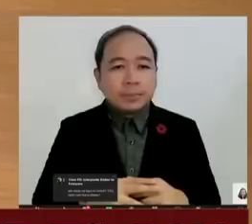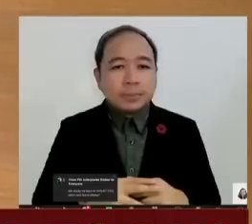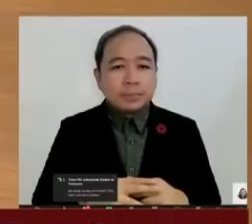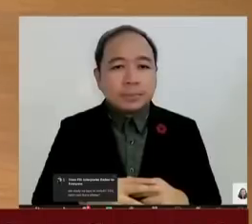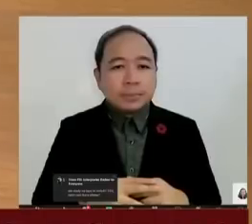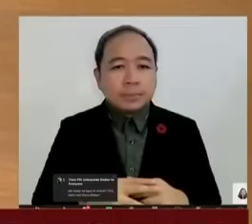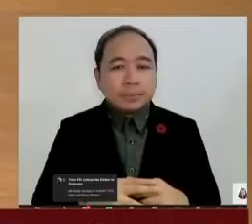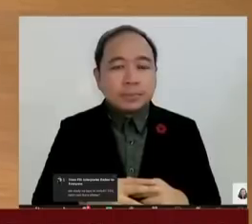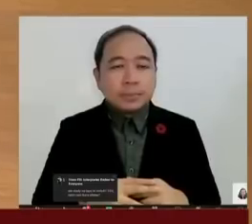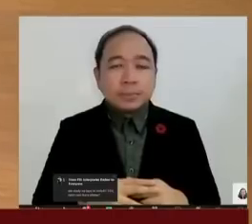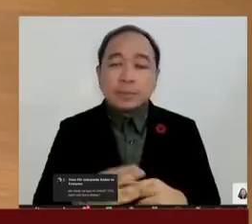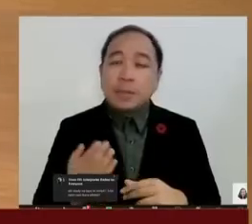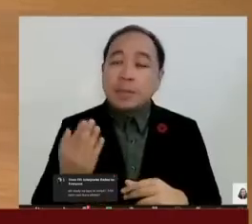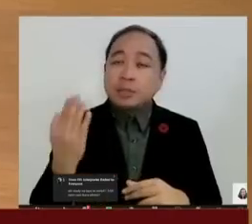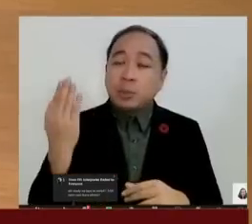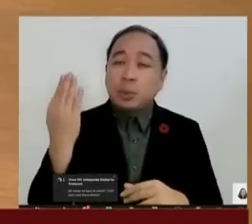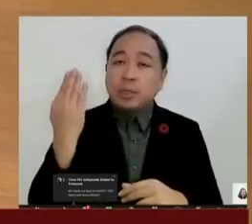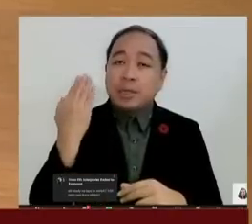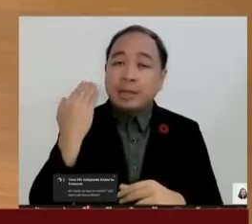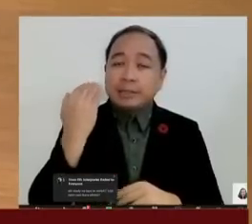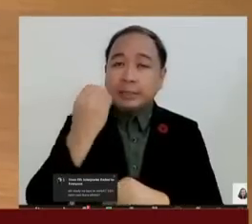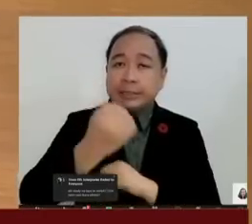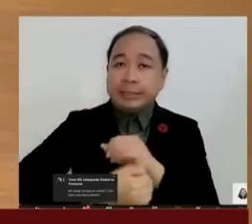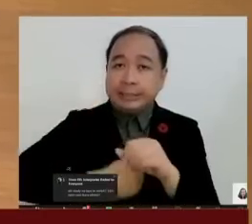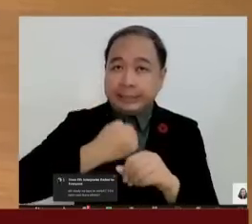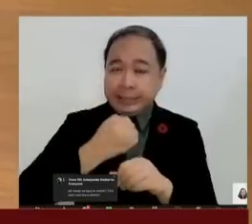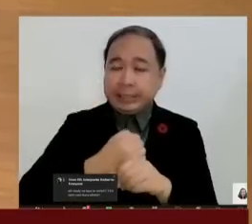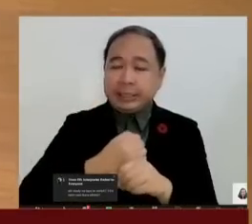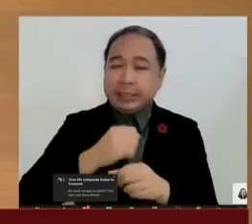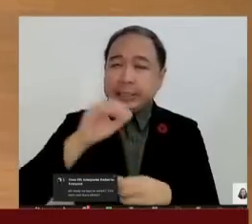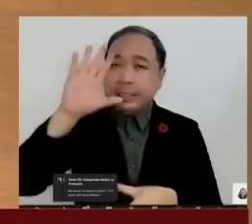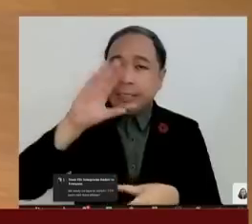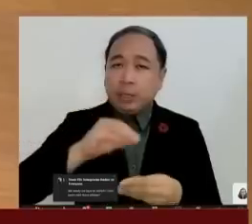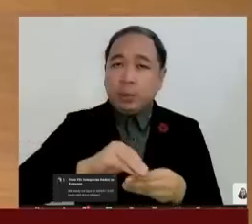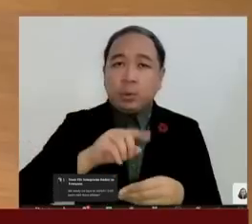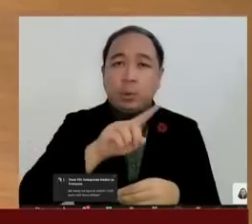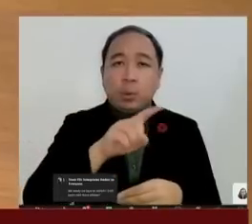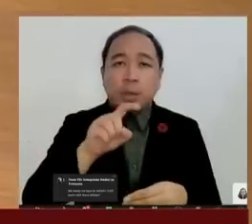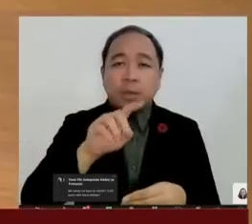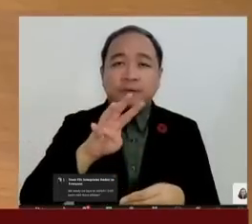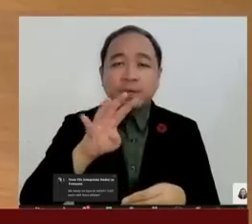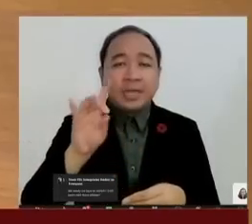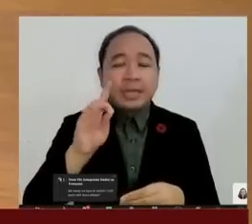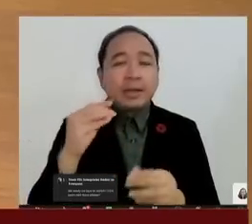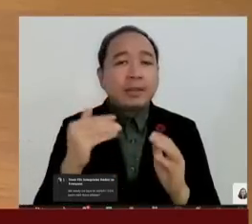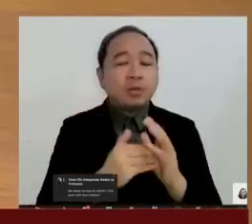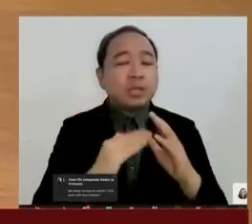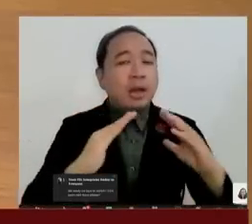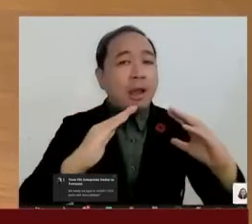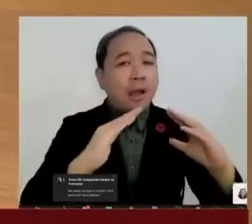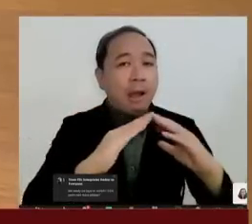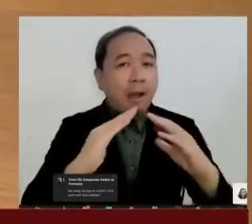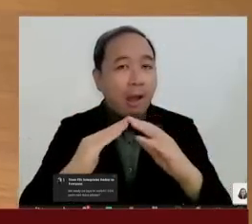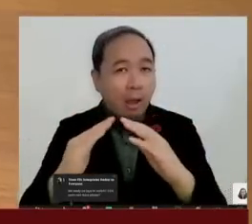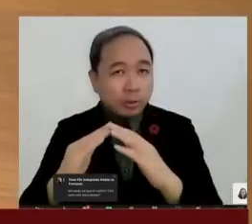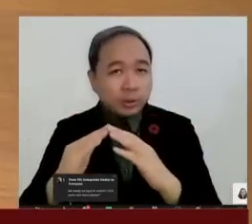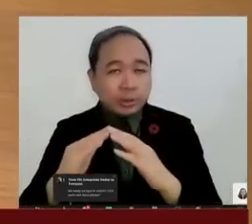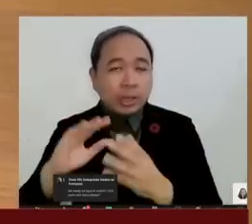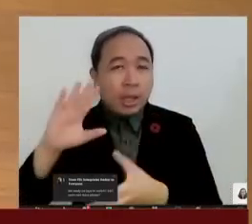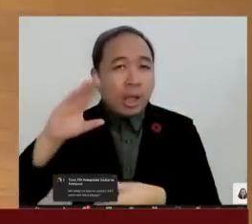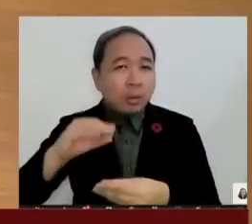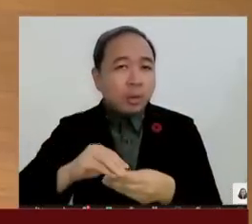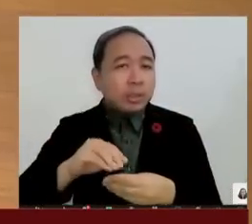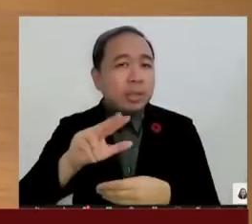Itong nakalipas na taon, mahigit 148,000 na kabahayan at mahigit 30,000 mga Certificate